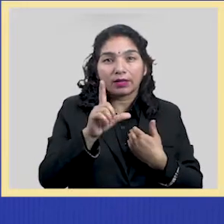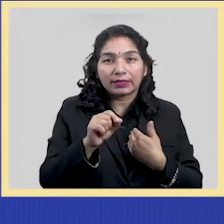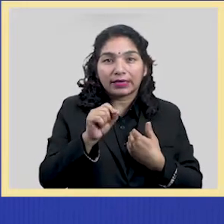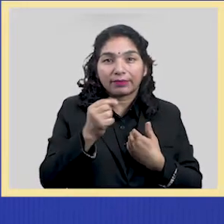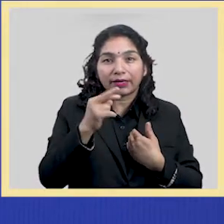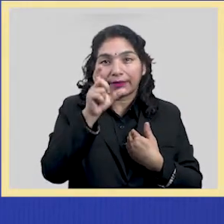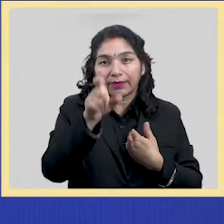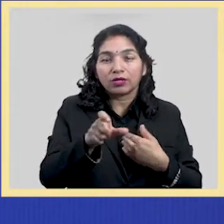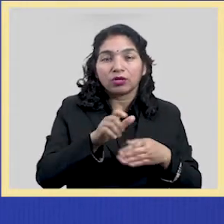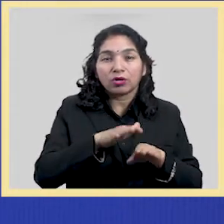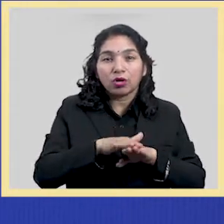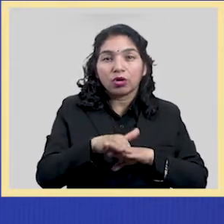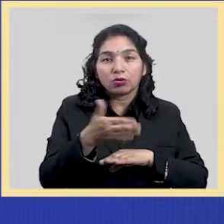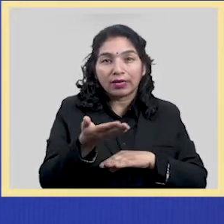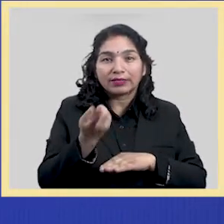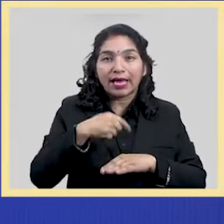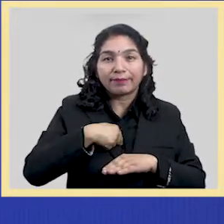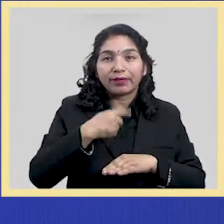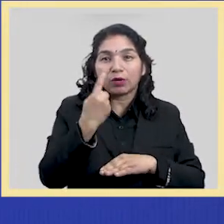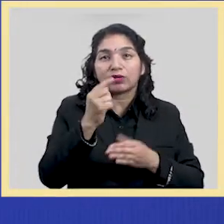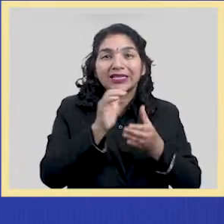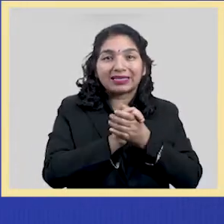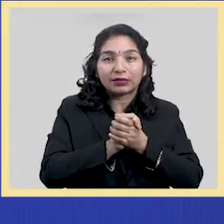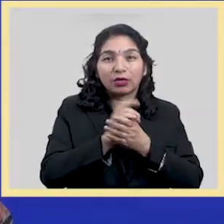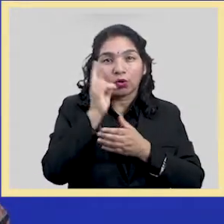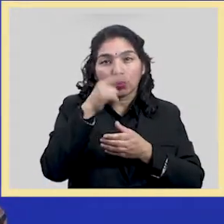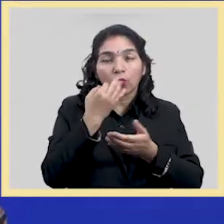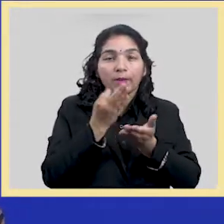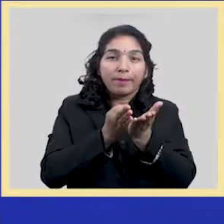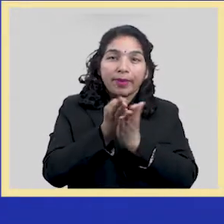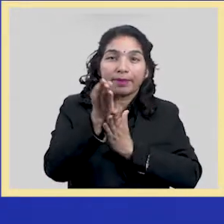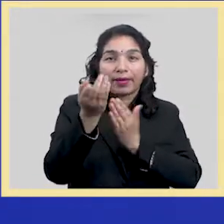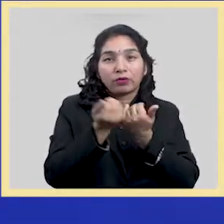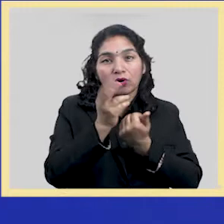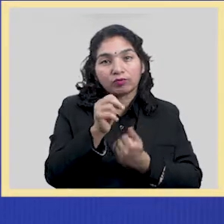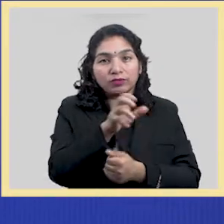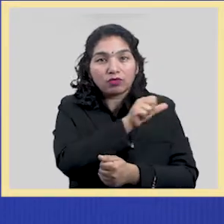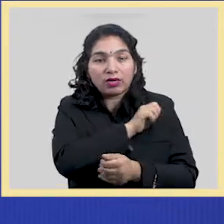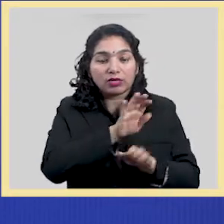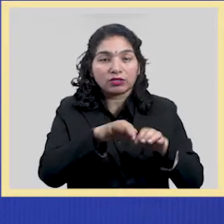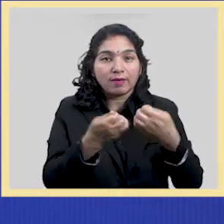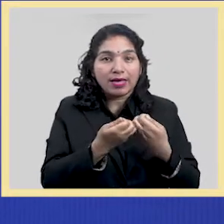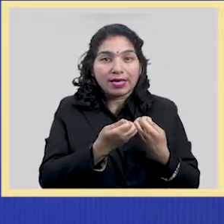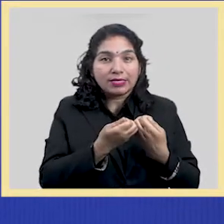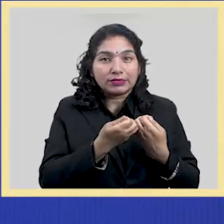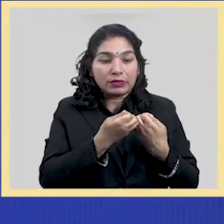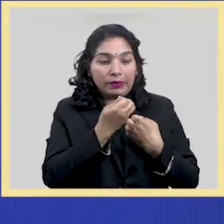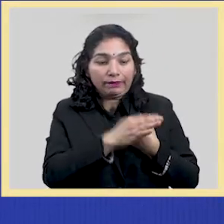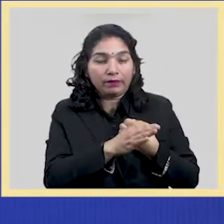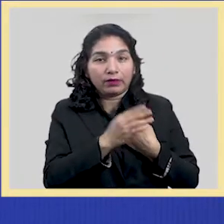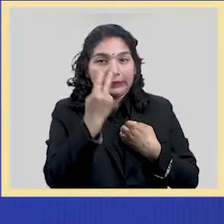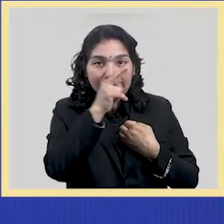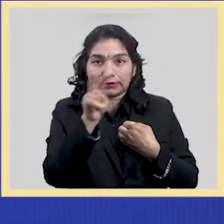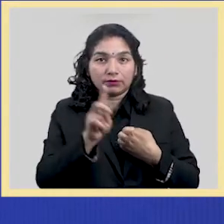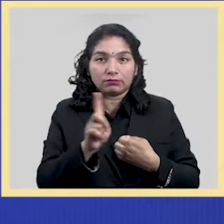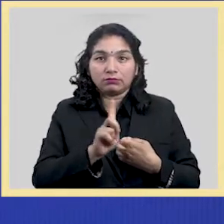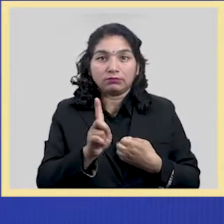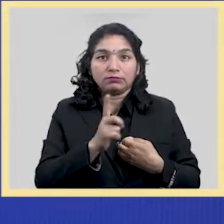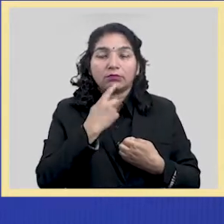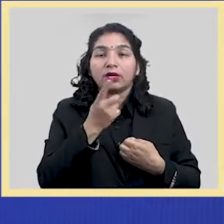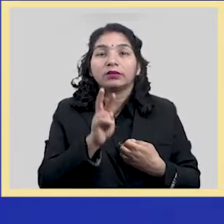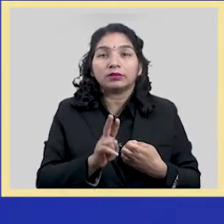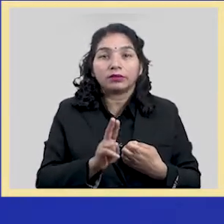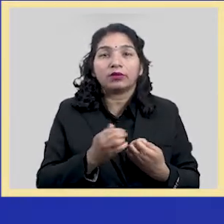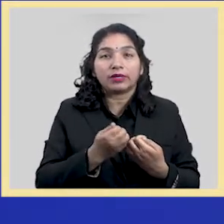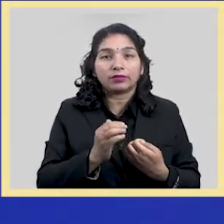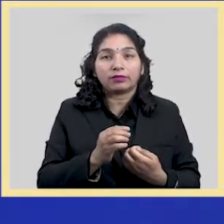चाहिँ व्यक्तिहरूको लागि चाहिँ मैले चाहिँ हामी एउटा साथीको रूपमा व्यवहार गर्नुपर्छ, उहाँहरूलाई समाजमा हेरत्वको दृष्टिले हेर्नु हुँदैन भन्ने तर्फ हामीले आएको